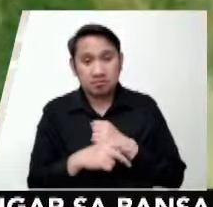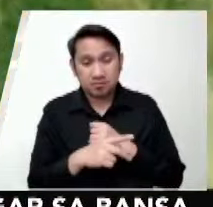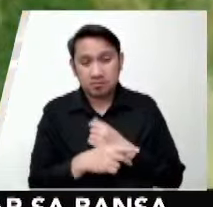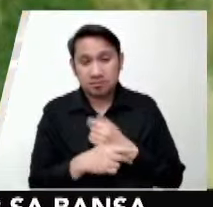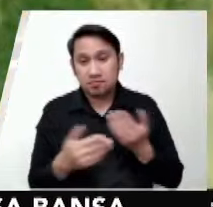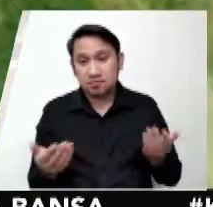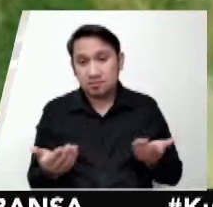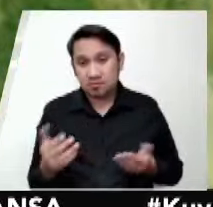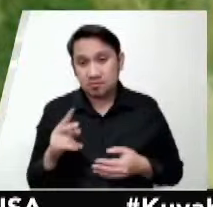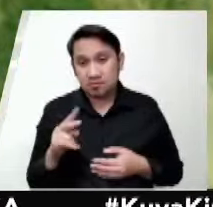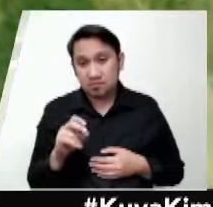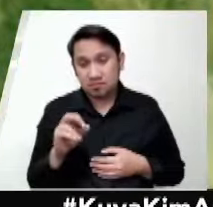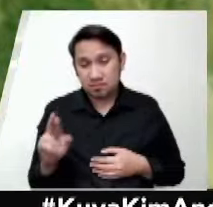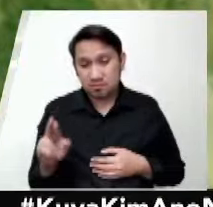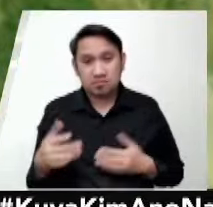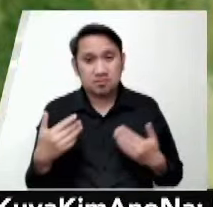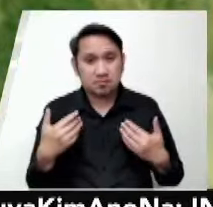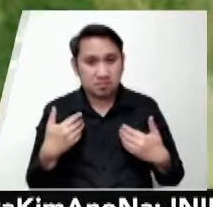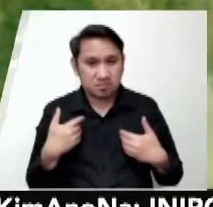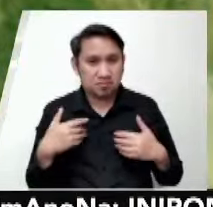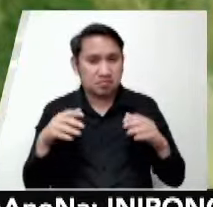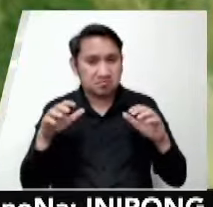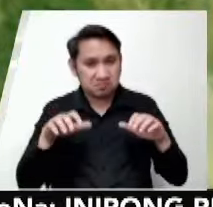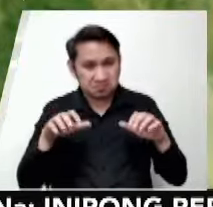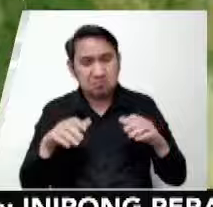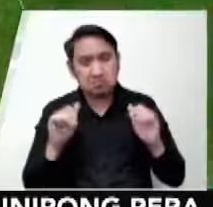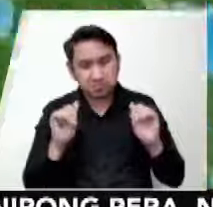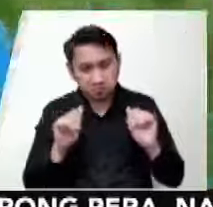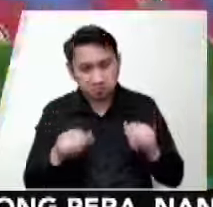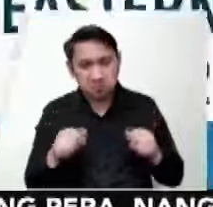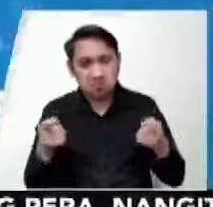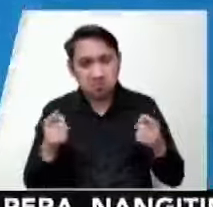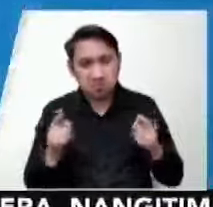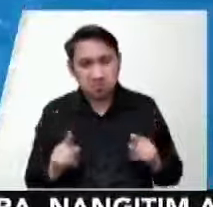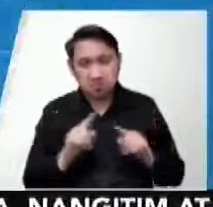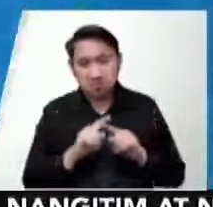hindi pa rin naalis ang tsansa ng ulan samantala. Magiging baalon